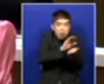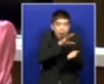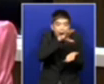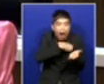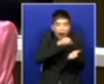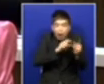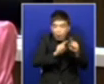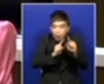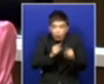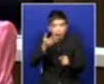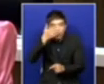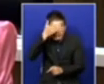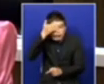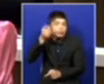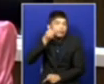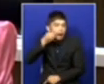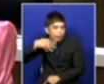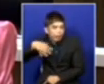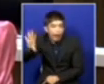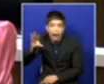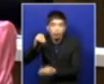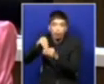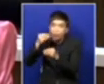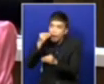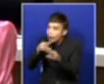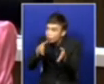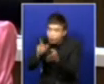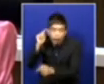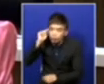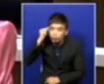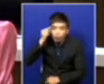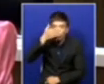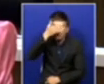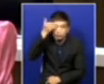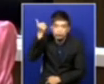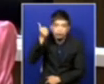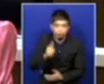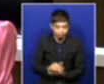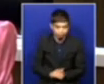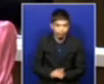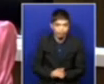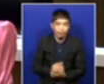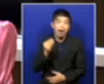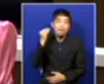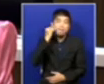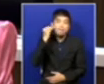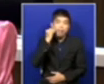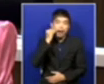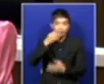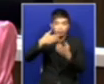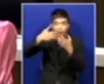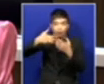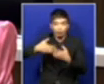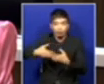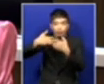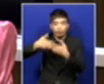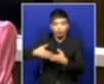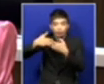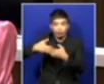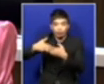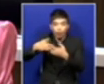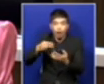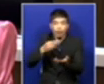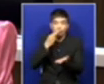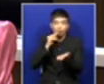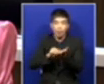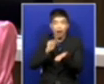เมื่อเดือนที่แล้วเนี่ยผมเชื่อว่าพี่น้องประชาชนที่อยู่ที่บ้านเนี่ยจะได้รับจดหมายฉบับหนึ่งครับมาจากกระทรวงอุตสาหกรรมส่งหน้ากากมาให้ชิ้น